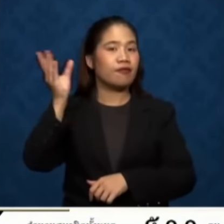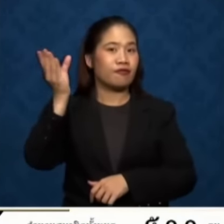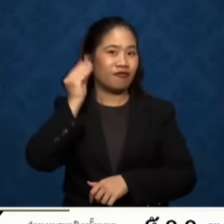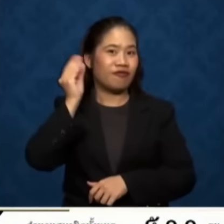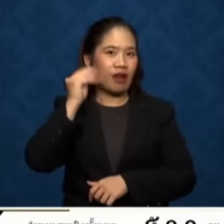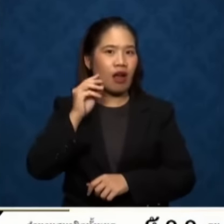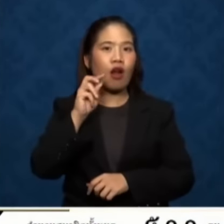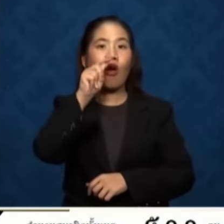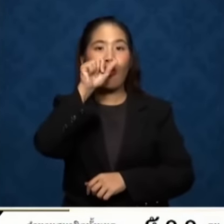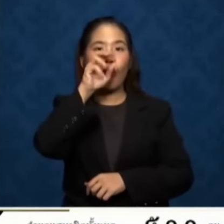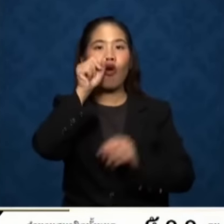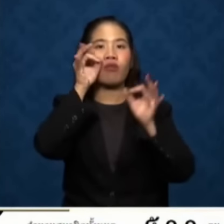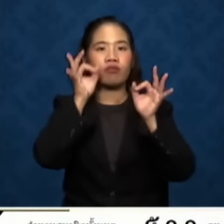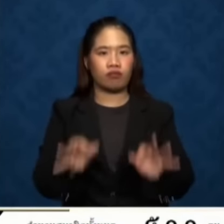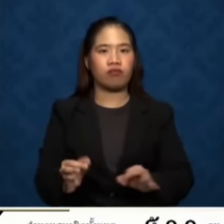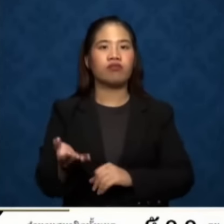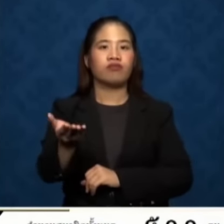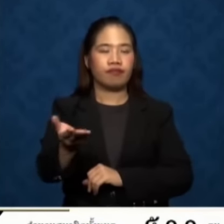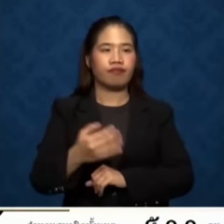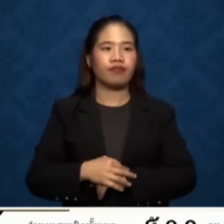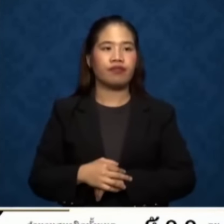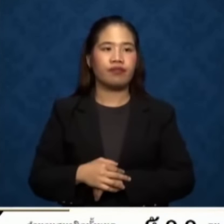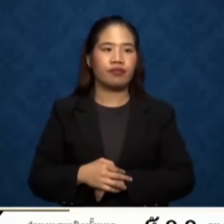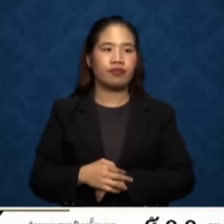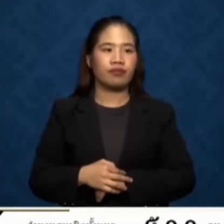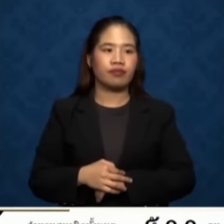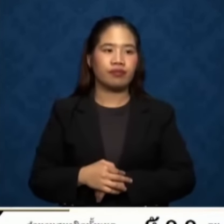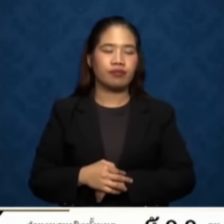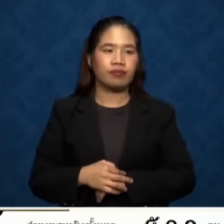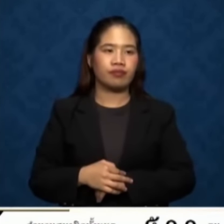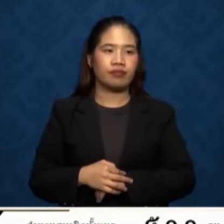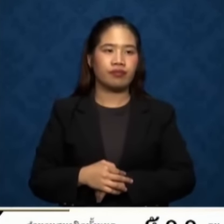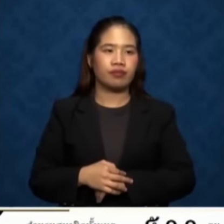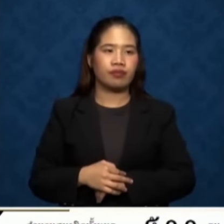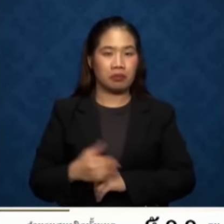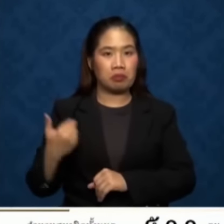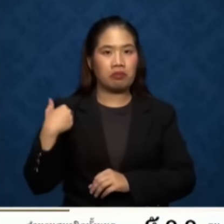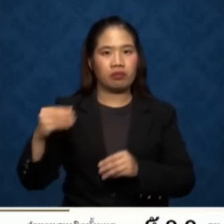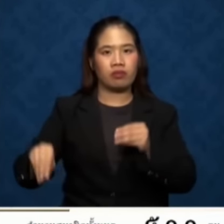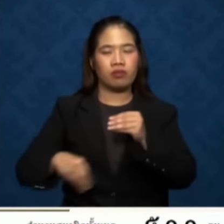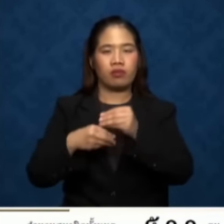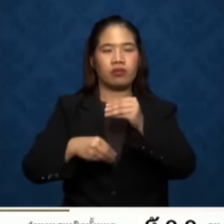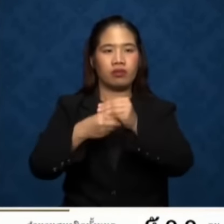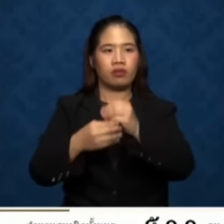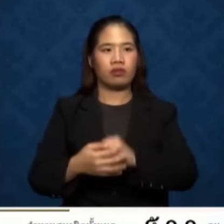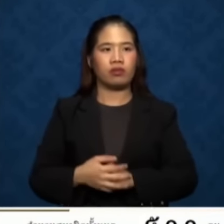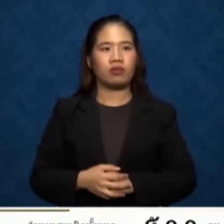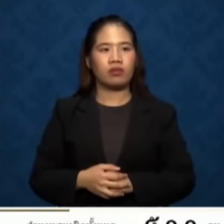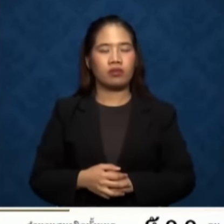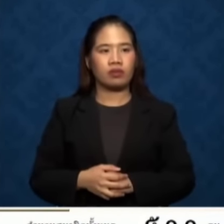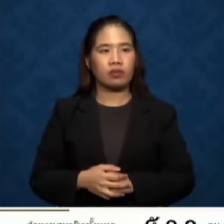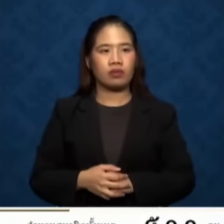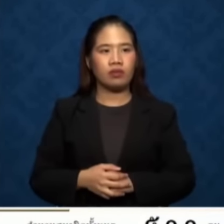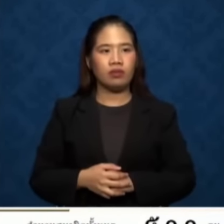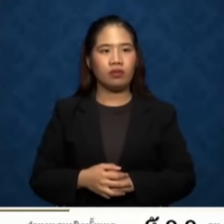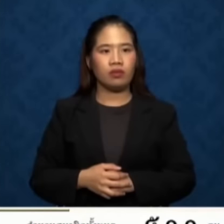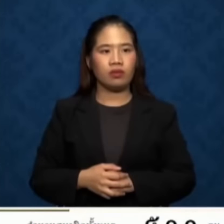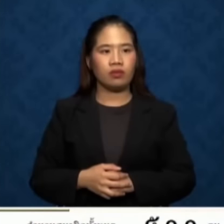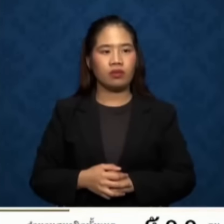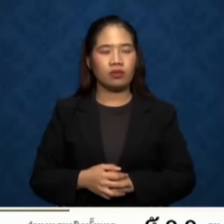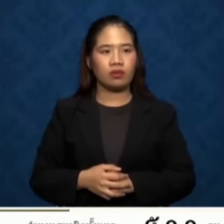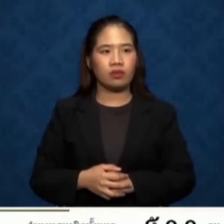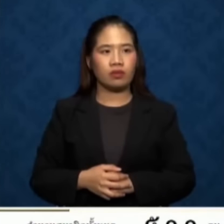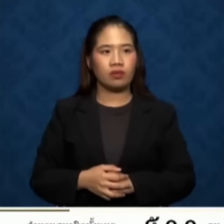แล้วลองตัดสินใจดูนะครับอีกเรื่องหนึ่ง นะครับเรื่อง